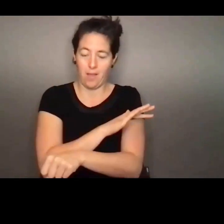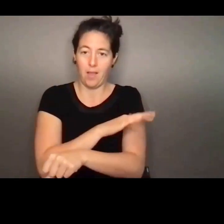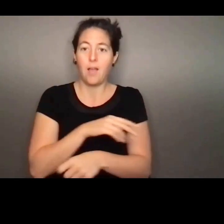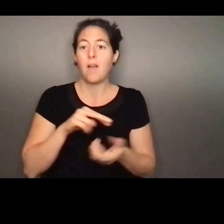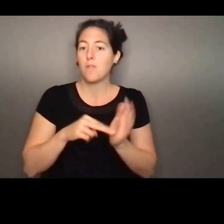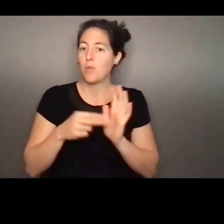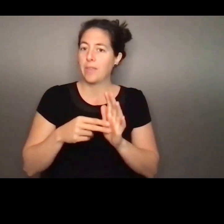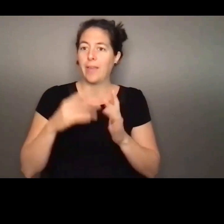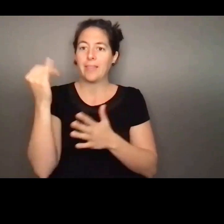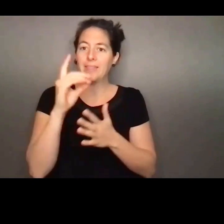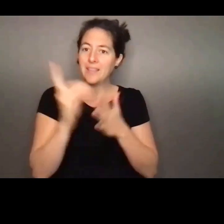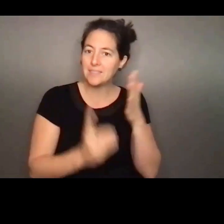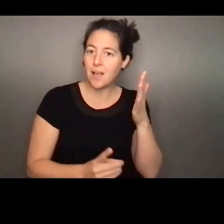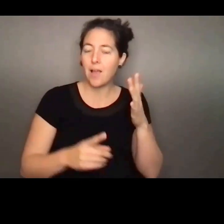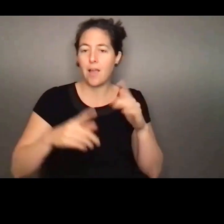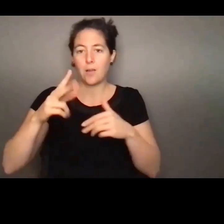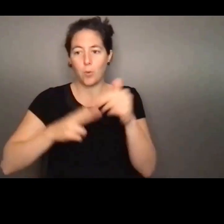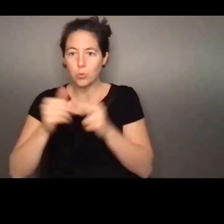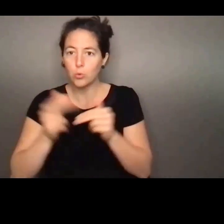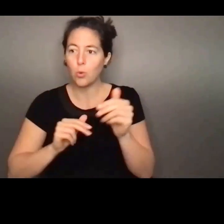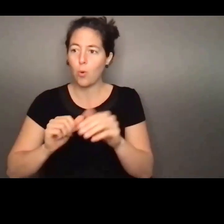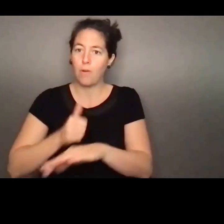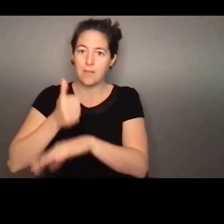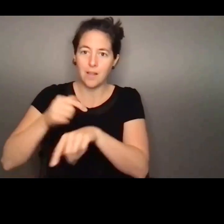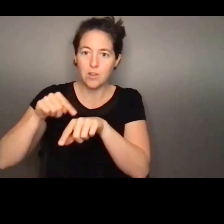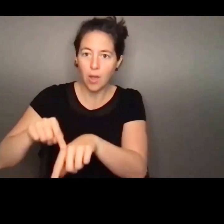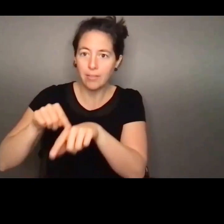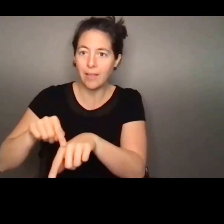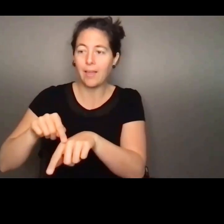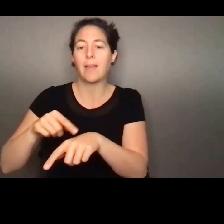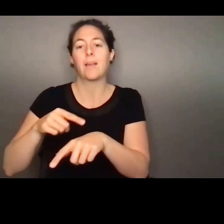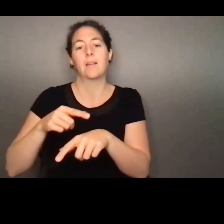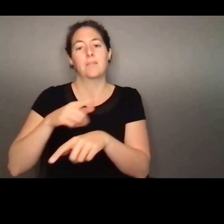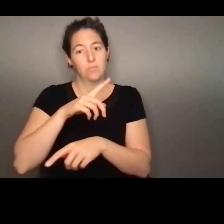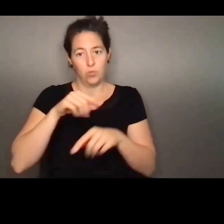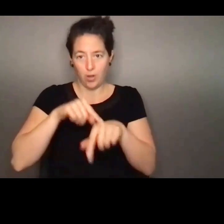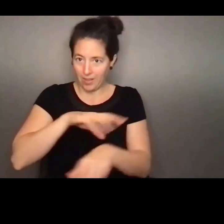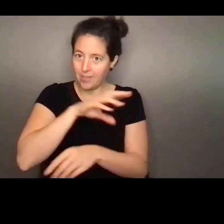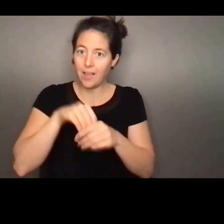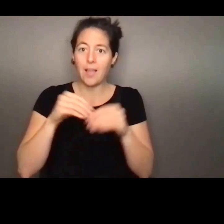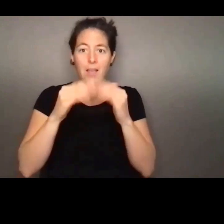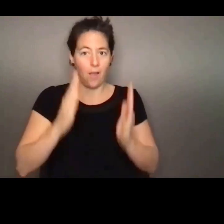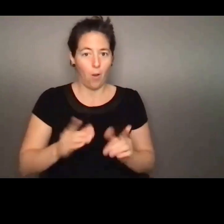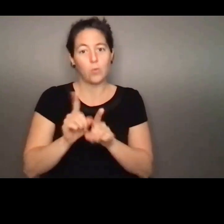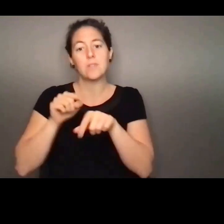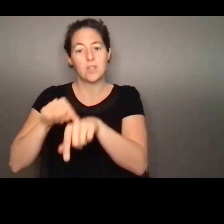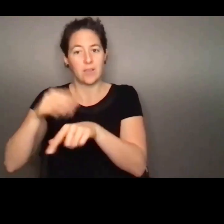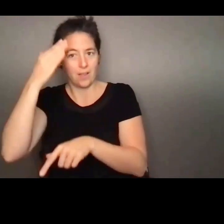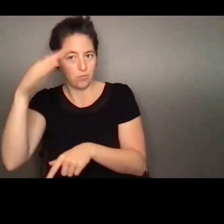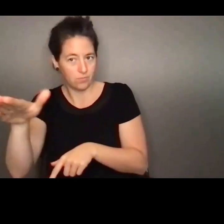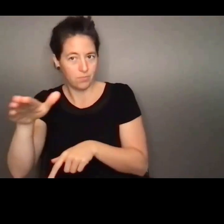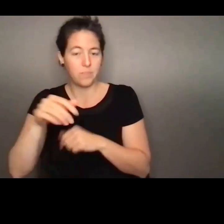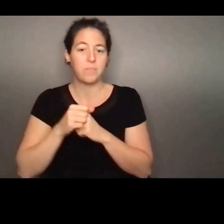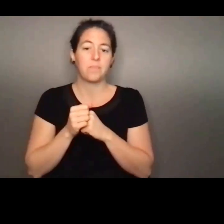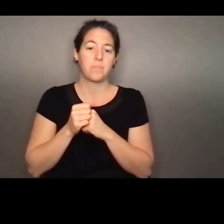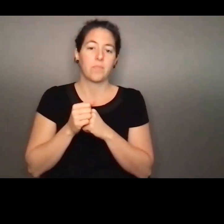de construction, installation de jardinage, de jardins intérieurs, puis aussi les jardins extérieurs. Donc, je